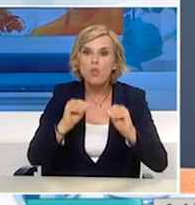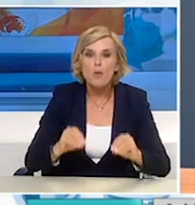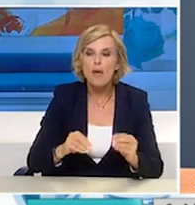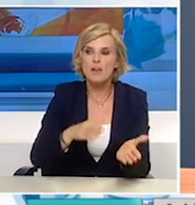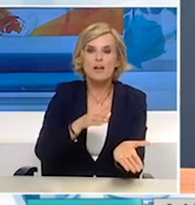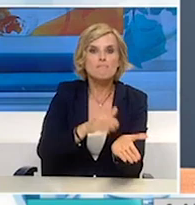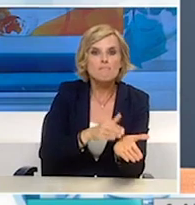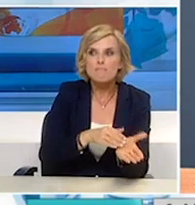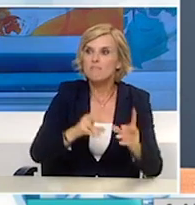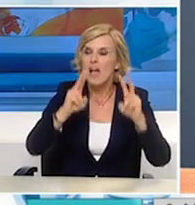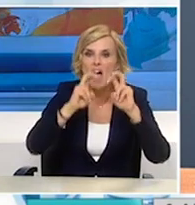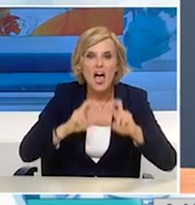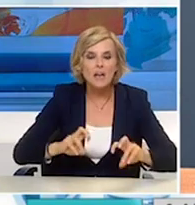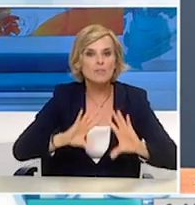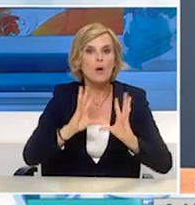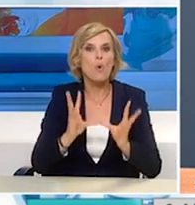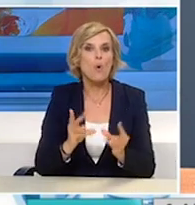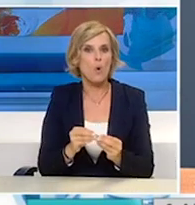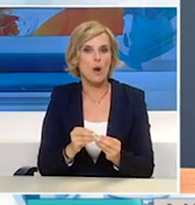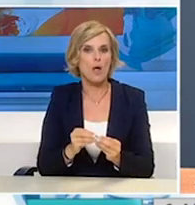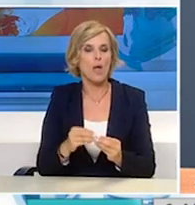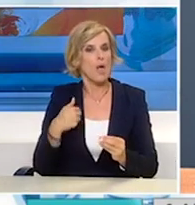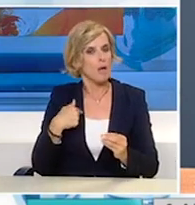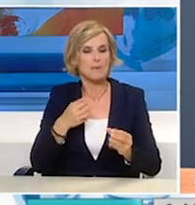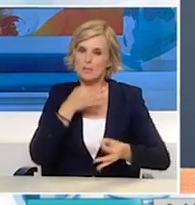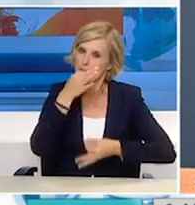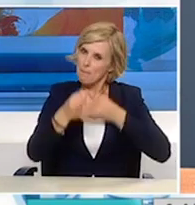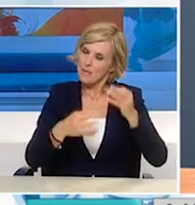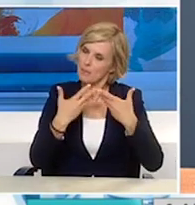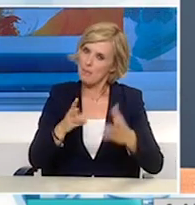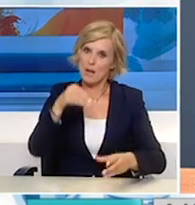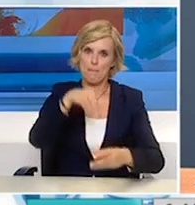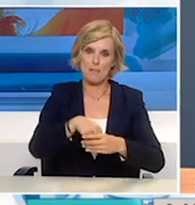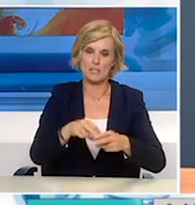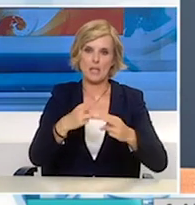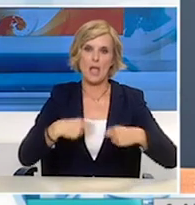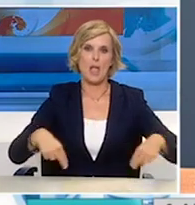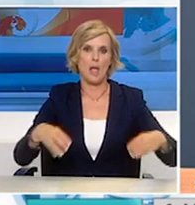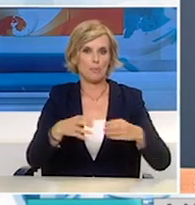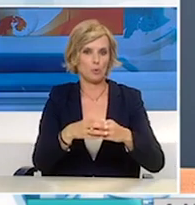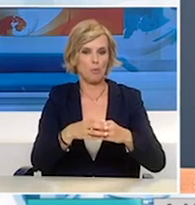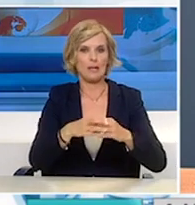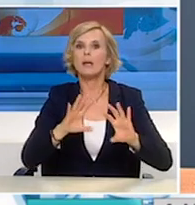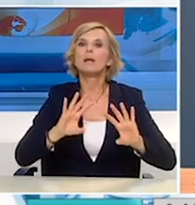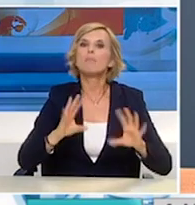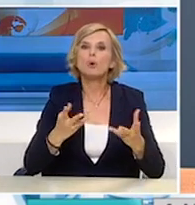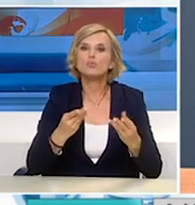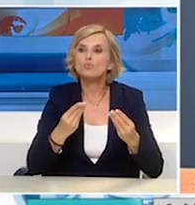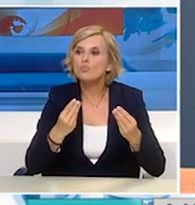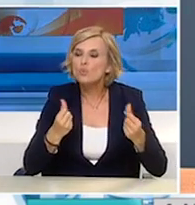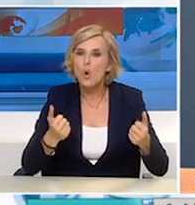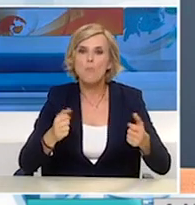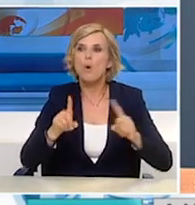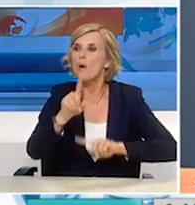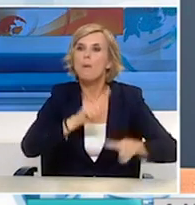μεγαλύτερες ηλικίες και έχουμε τοποθετηθεί για αυτό στην Επιτροπή και φυσικά έχουμε τοποθετηθεί για τους κανόνες με τους οποίους πρέπει να γίνει η